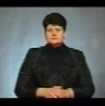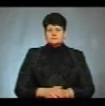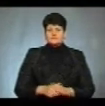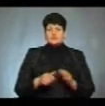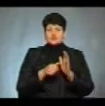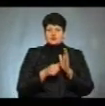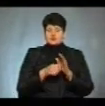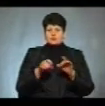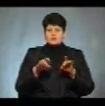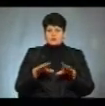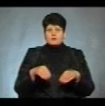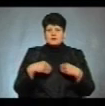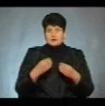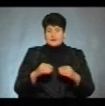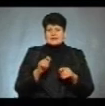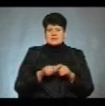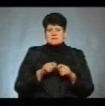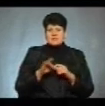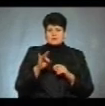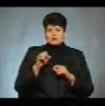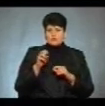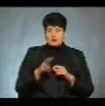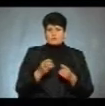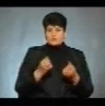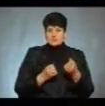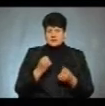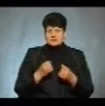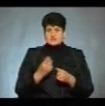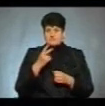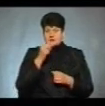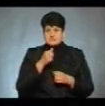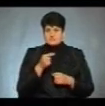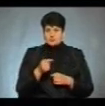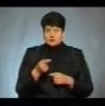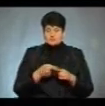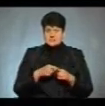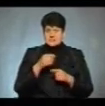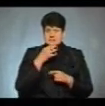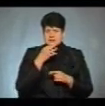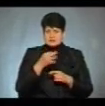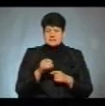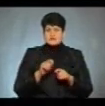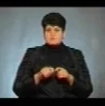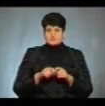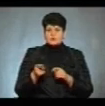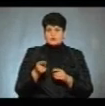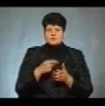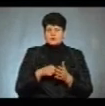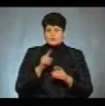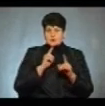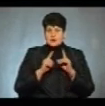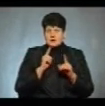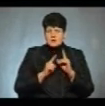600 постанов винесли інспектори водіям за неправильне паркування за 2 місяці в Тернополі, повідомив муніципальний інспектор Тернопільської міськради Володимир